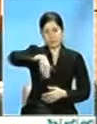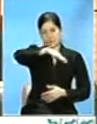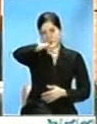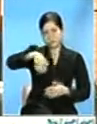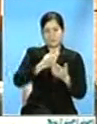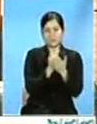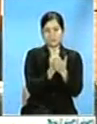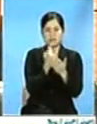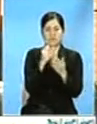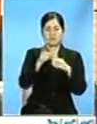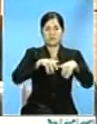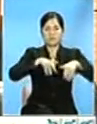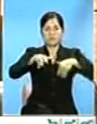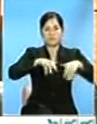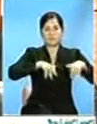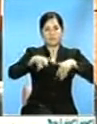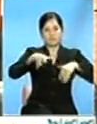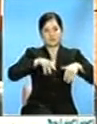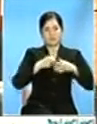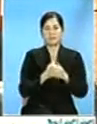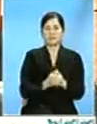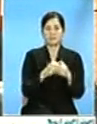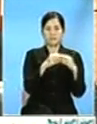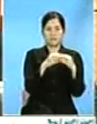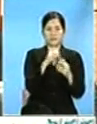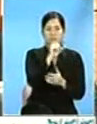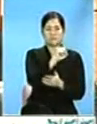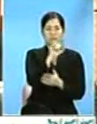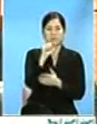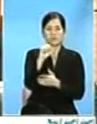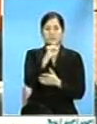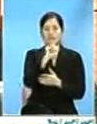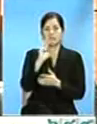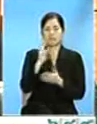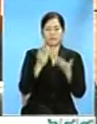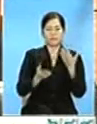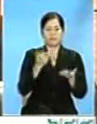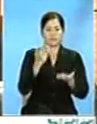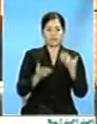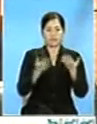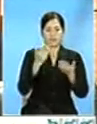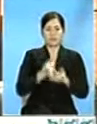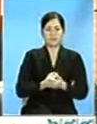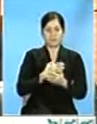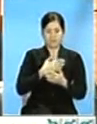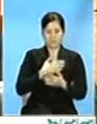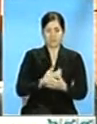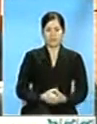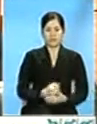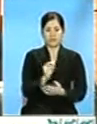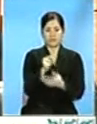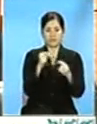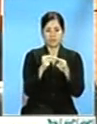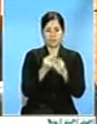ทนด้วยกันนะครับผมเองจากการเลือกตั้งนะ